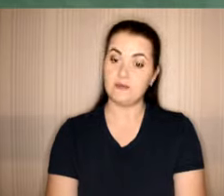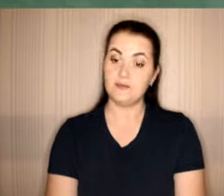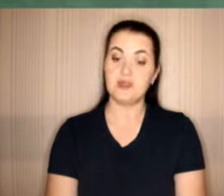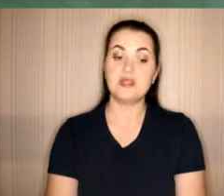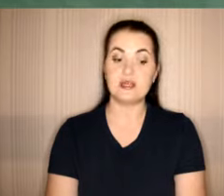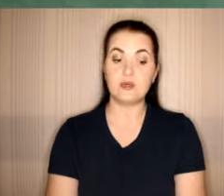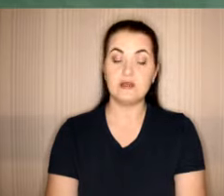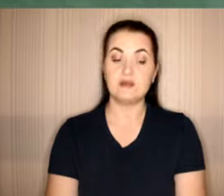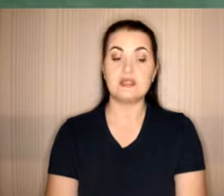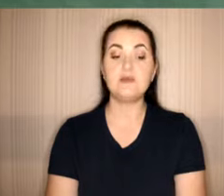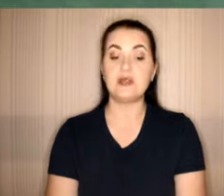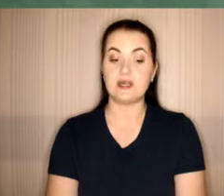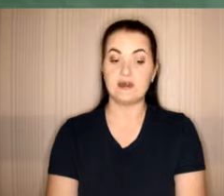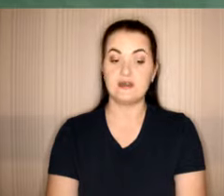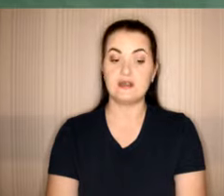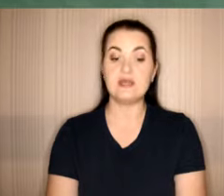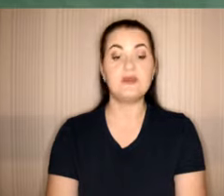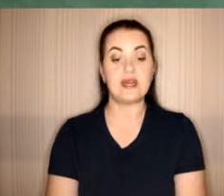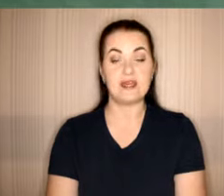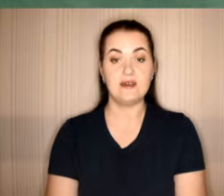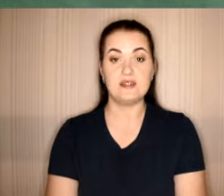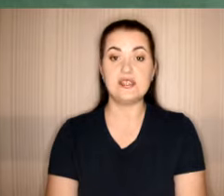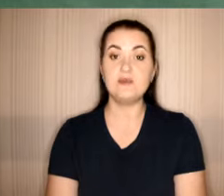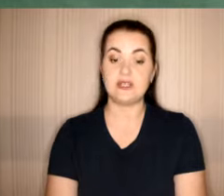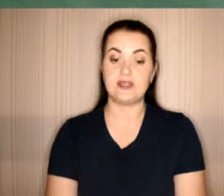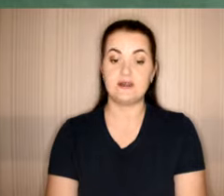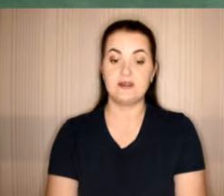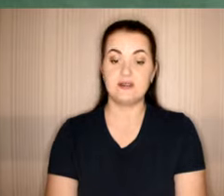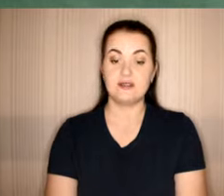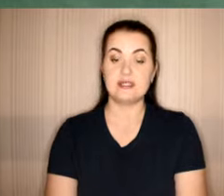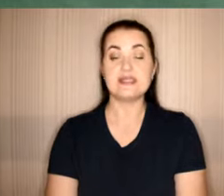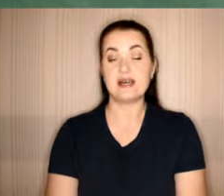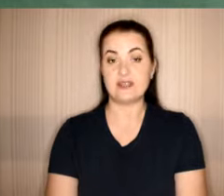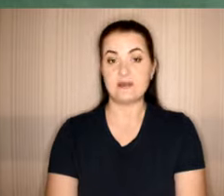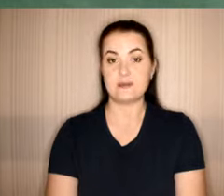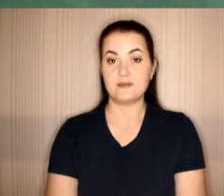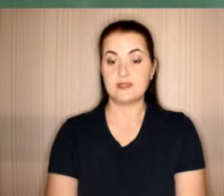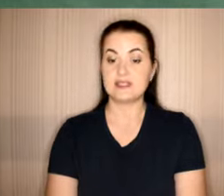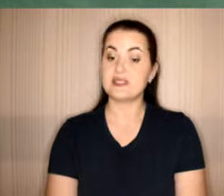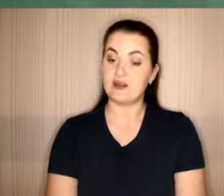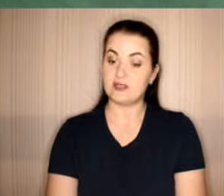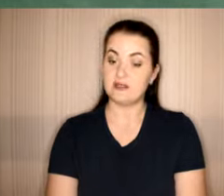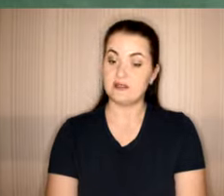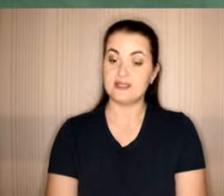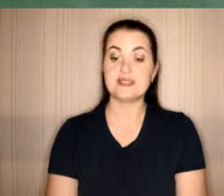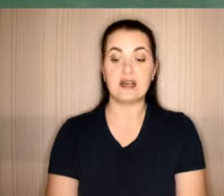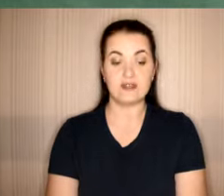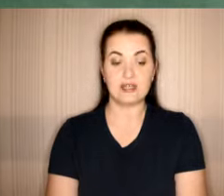Дрібний, дрібен, дрібнає, дрібнеє, дрібнії. Славний,